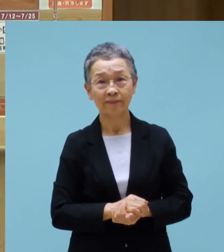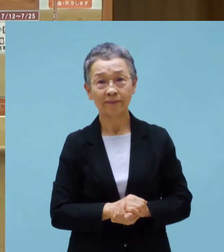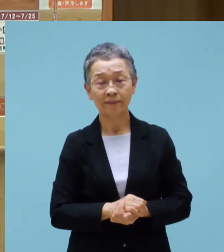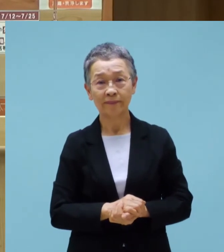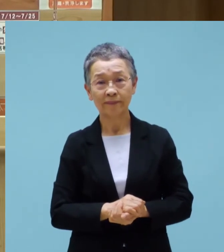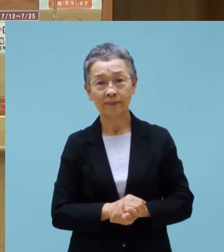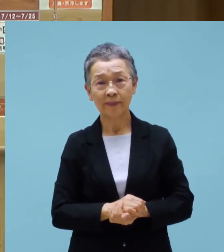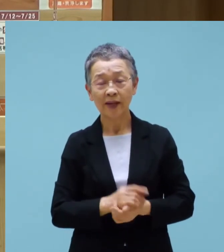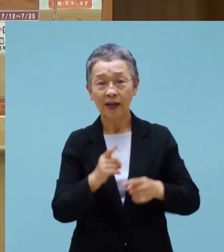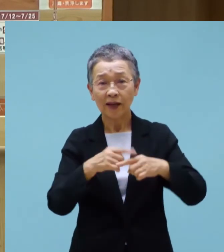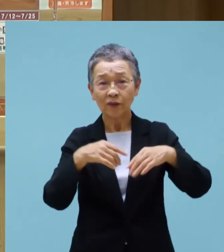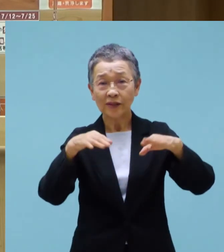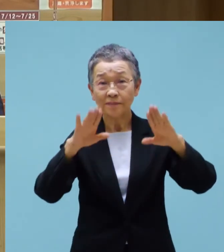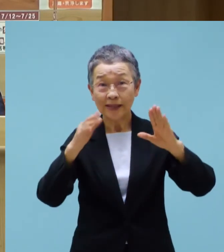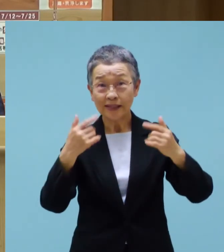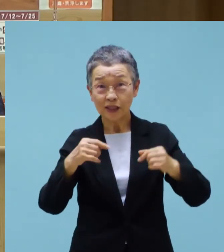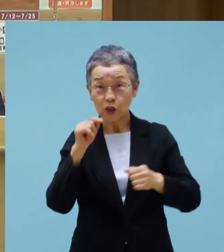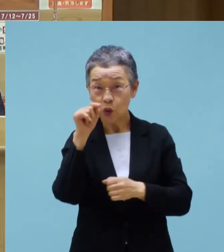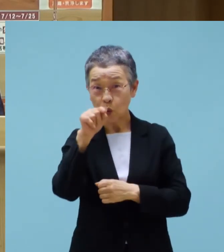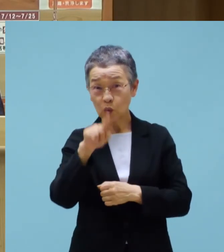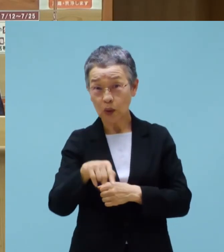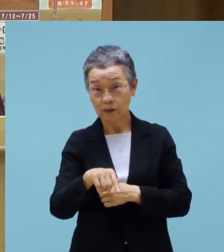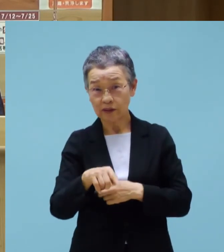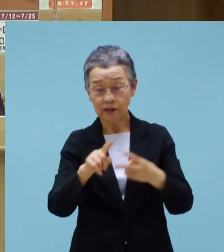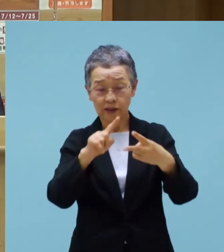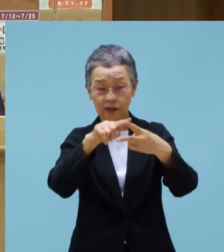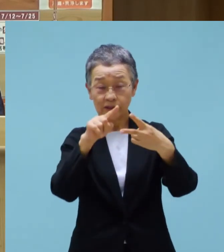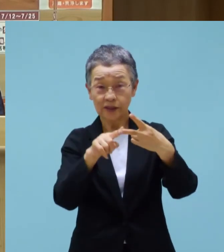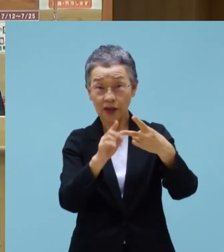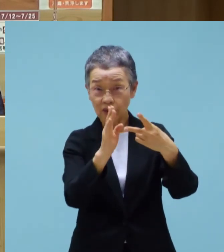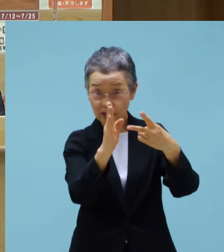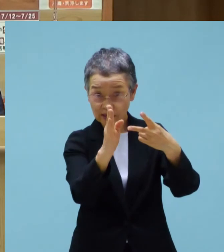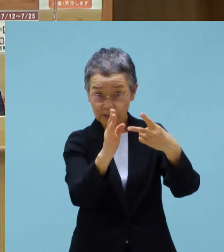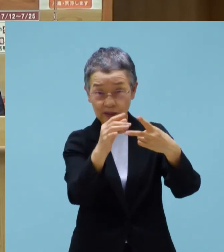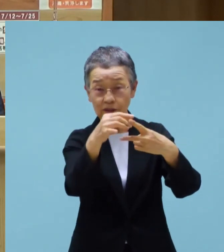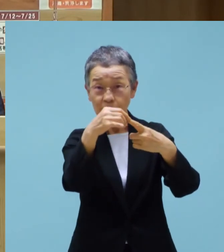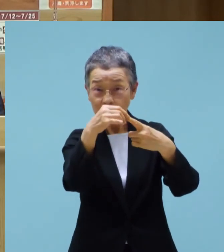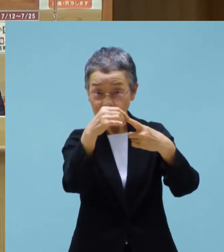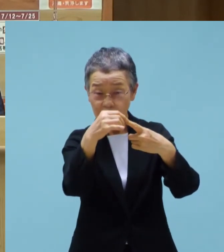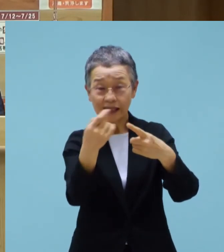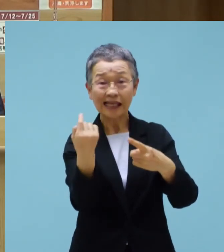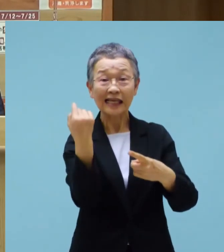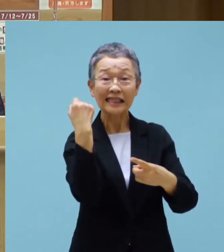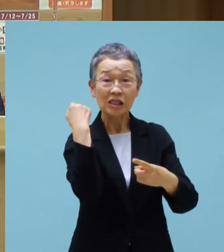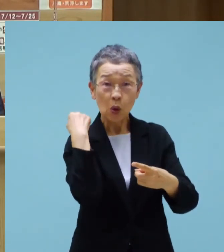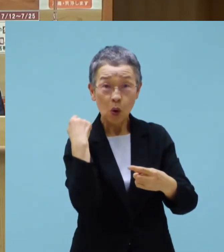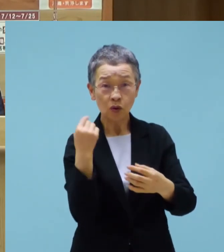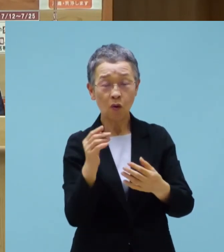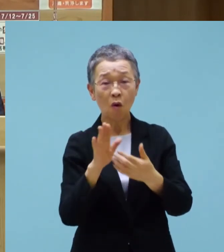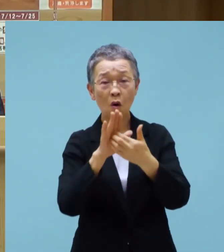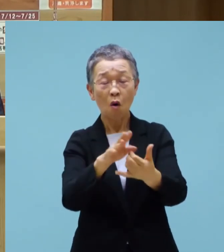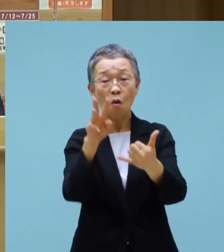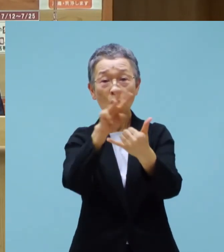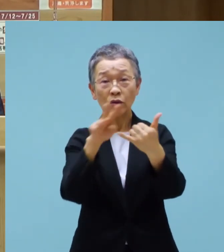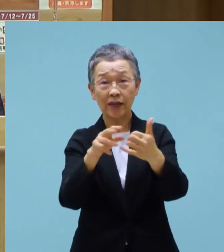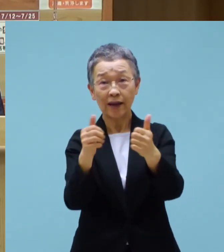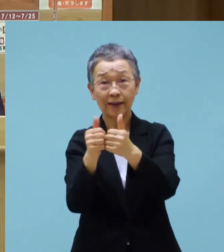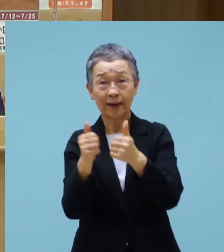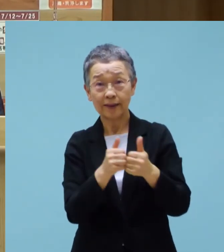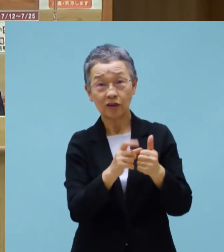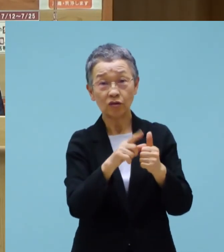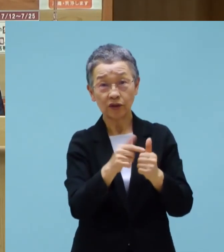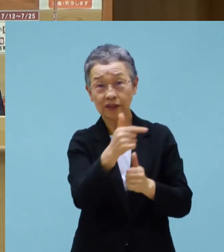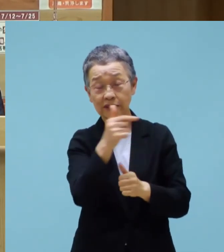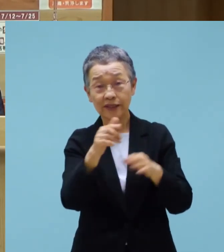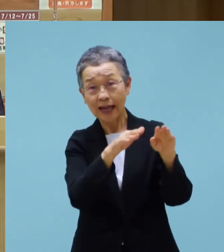十勝毎日新聞の奥野です。2点お願いしたいんですけれども、まずですね、昨日の防災会議で、太平洋沿岸地